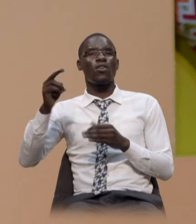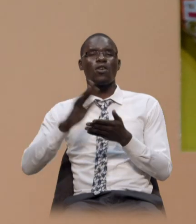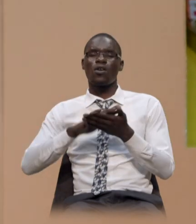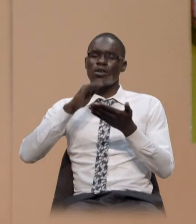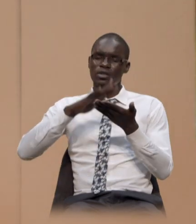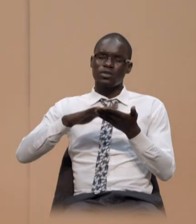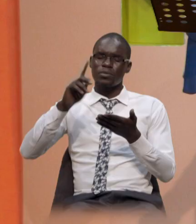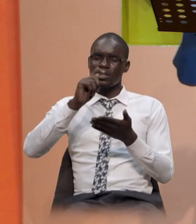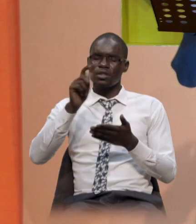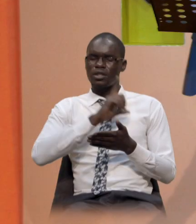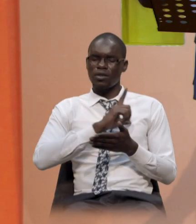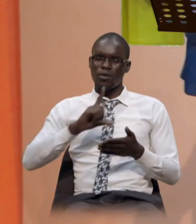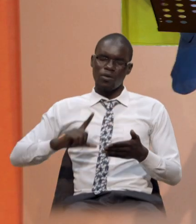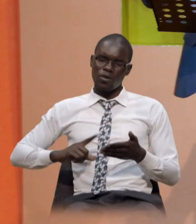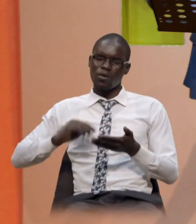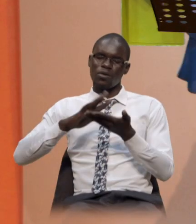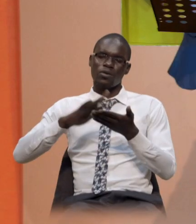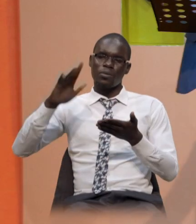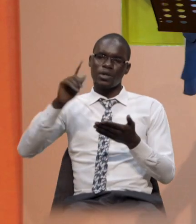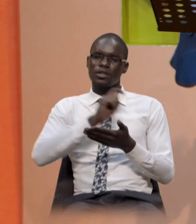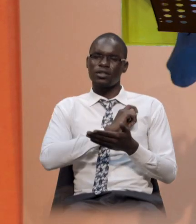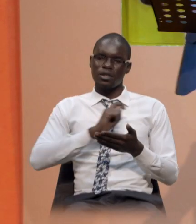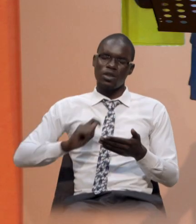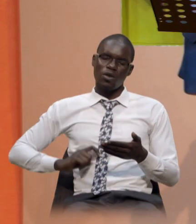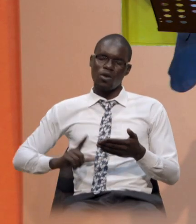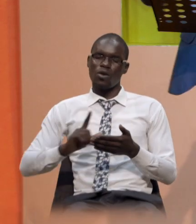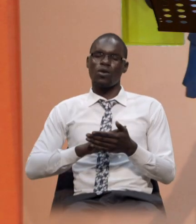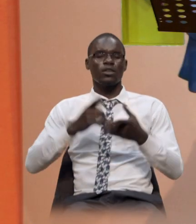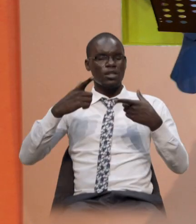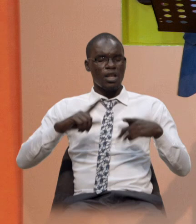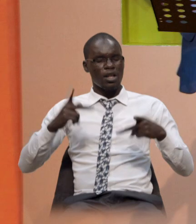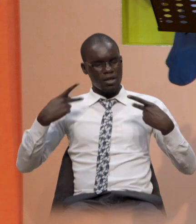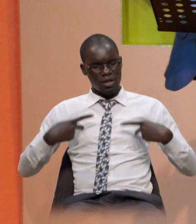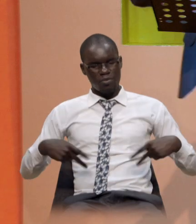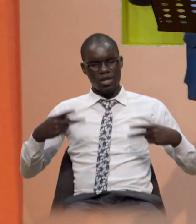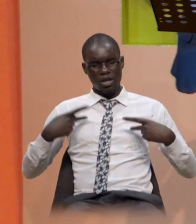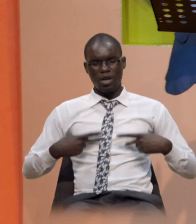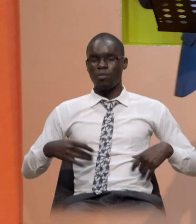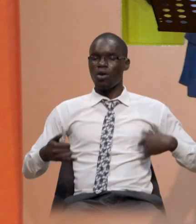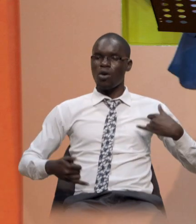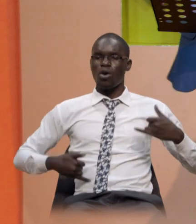sikia, msifu, msifu, watu